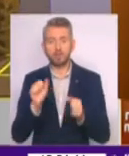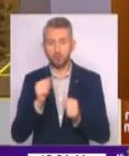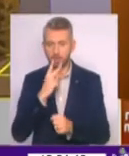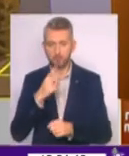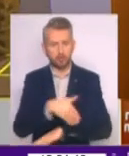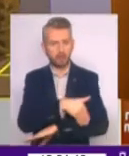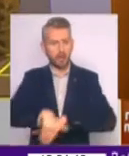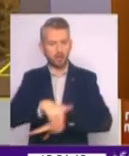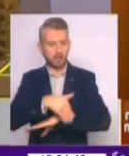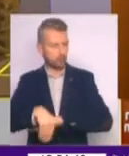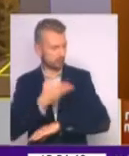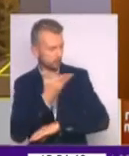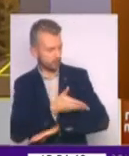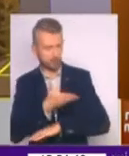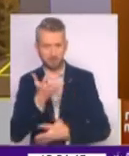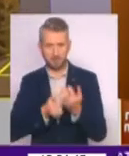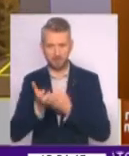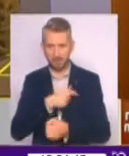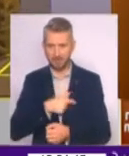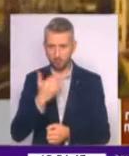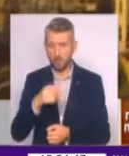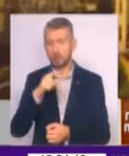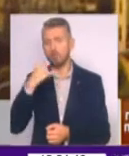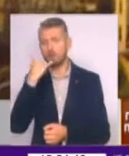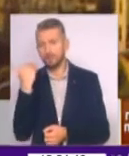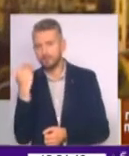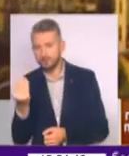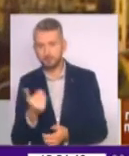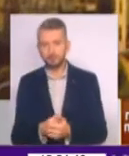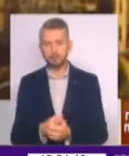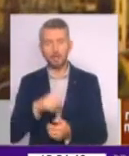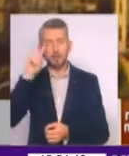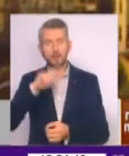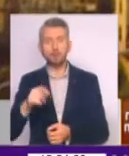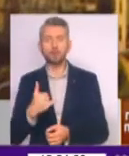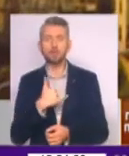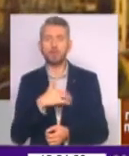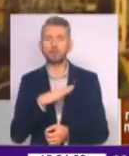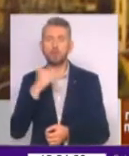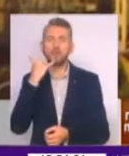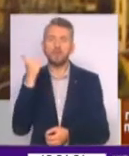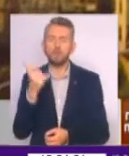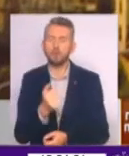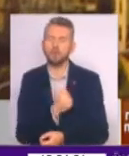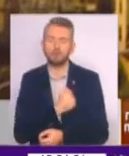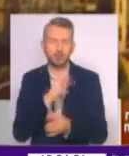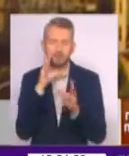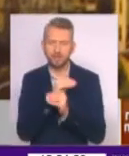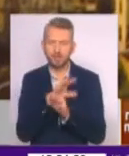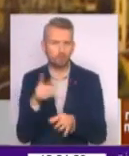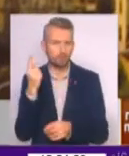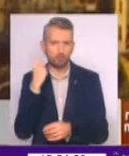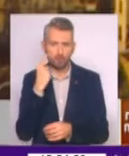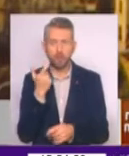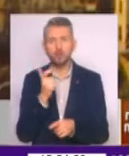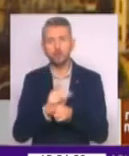адресу приймання депутата, а також номер телефону депутатського приймання. Пане Сергію, знаю, що у нас був телефонний дзвінок. На жаль, не встигаємо вже почути. Дуже